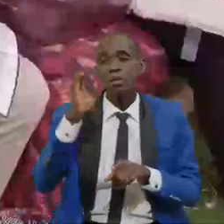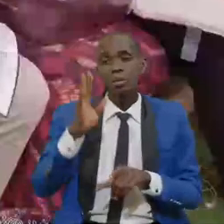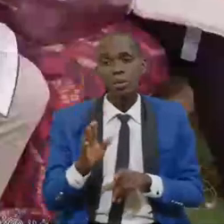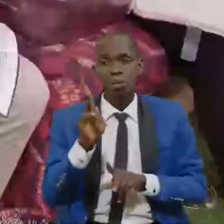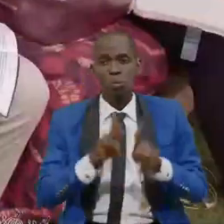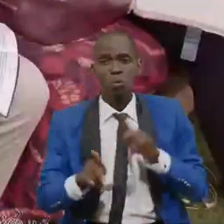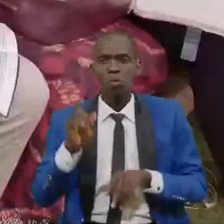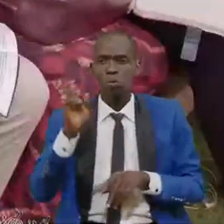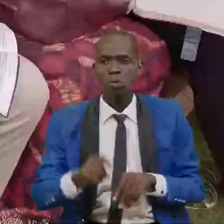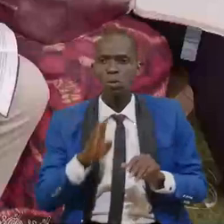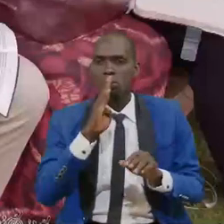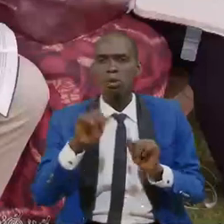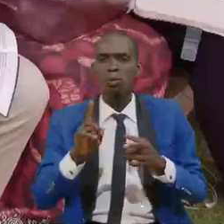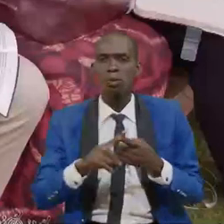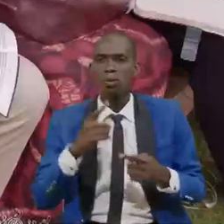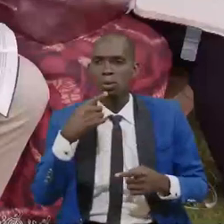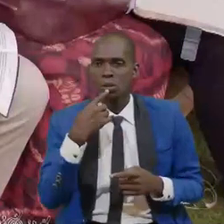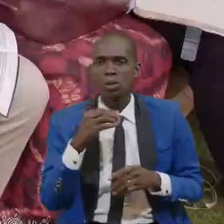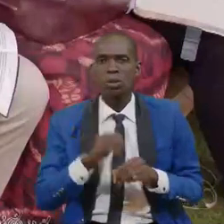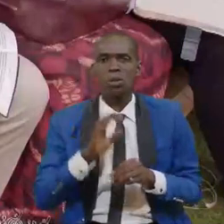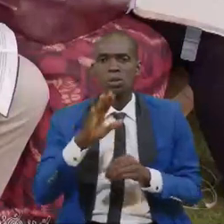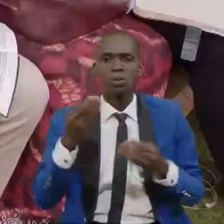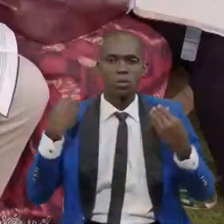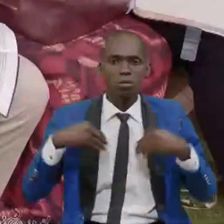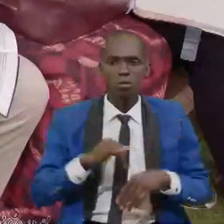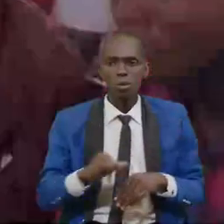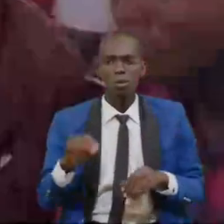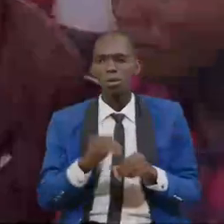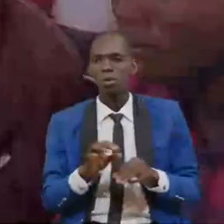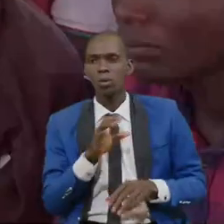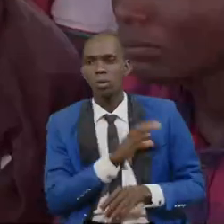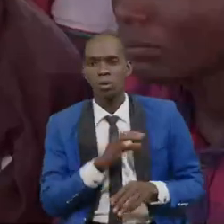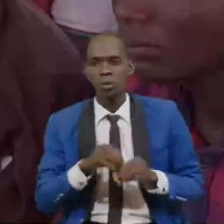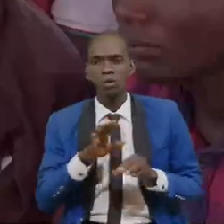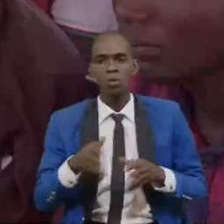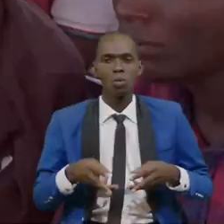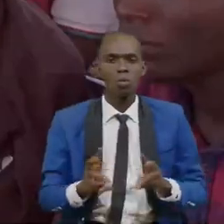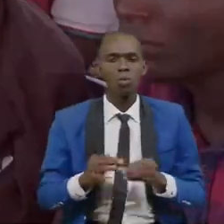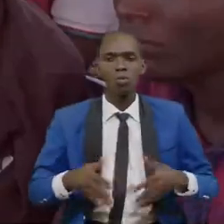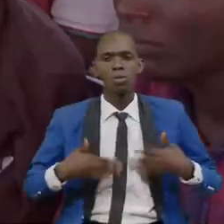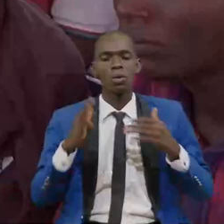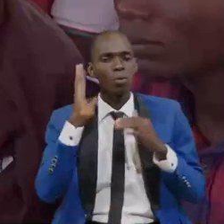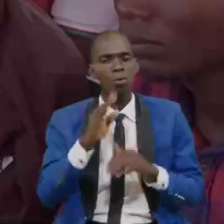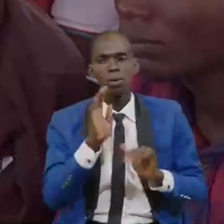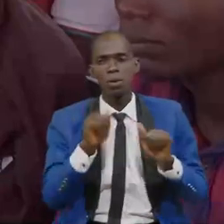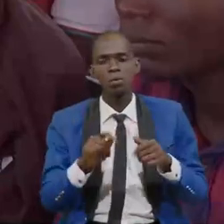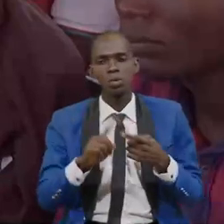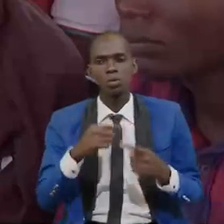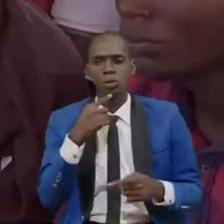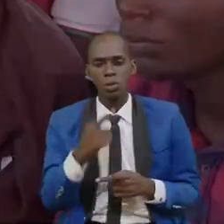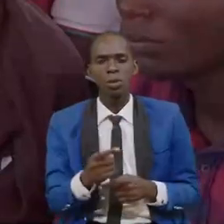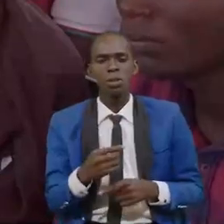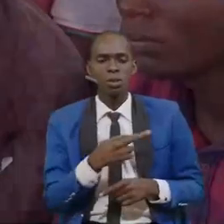ton comportement, dans ta conduite, dans ta vie, dans ton caractère. Il doit pouvoir reconnaître que tu es sacerdoce